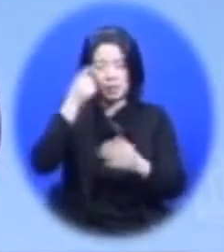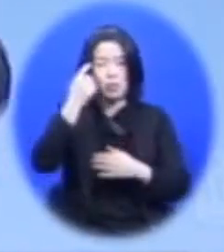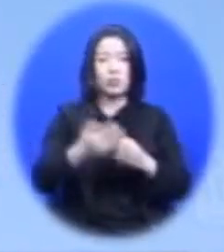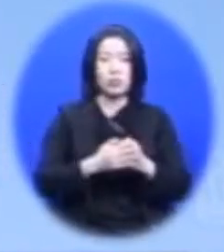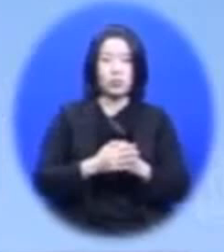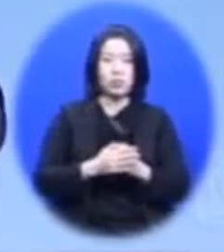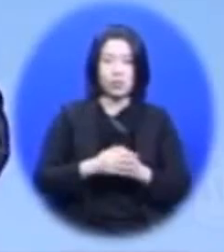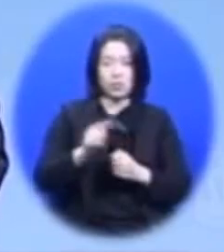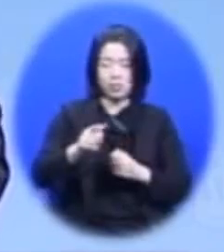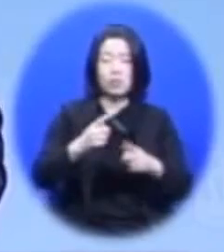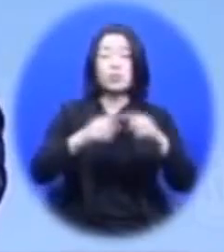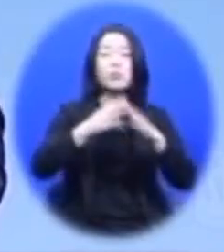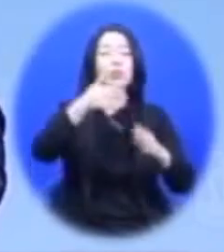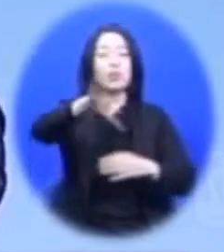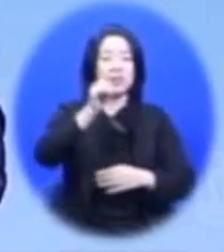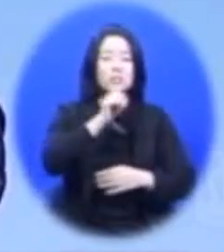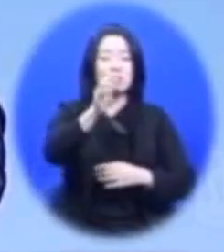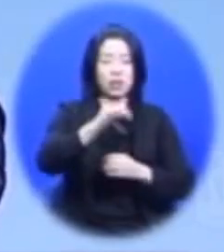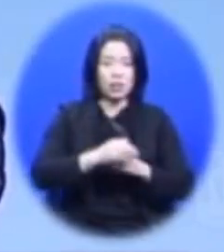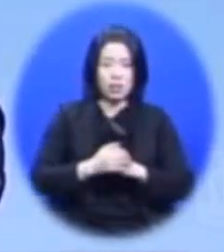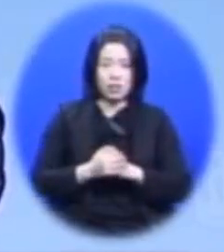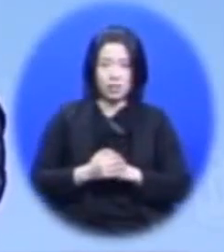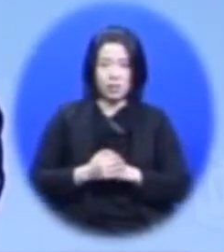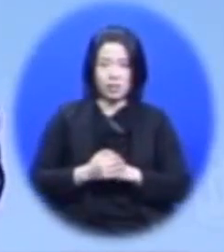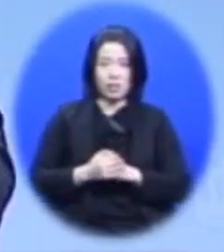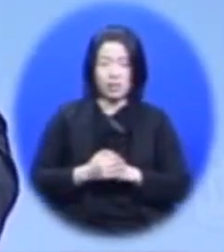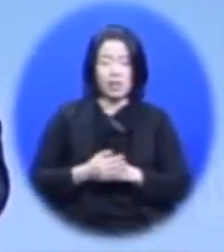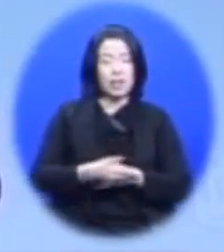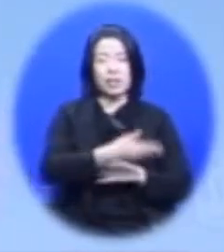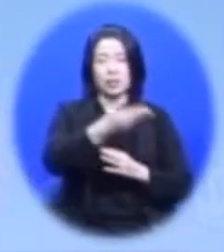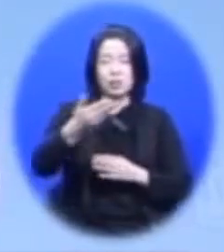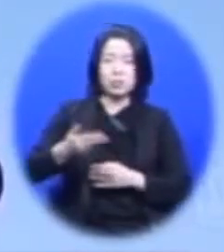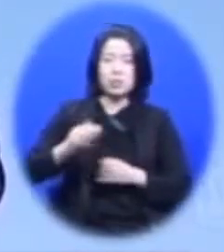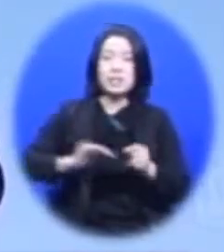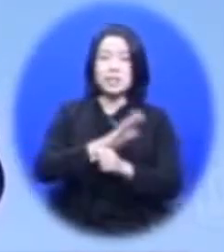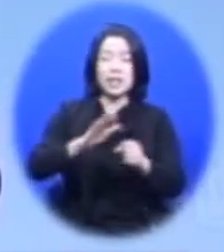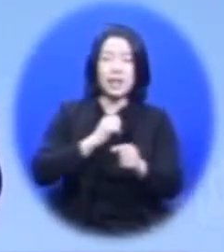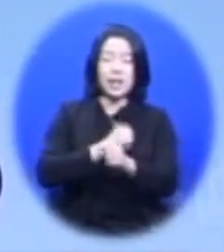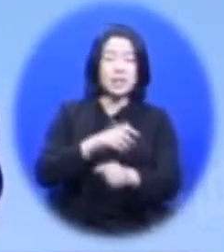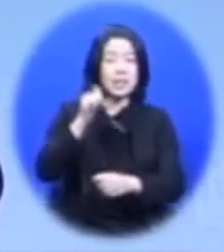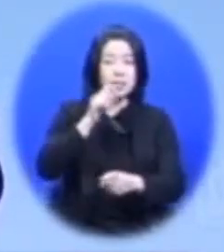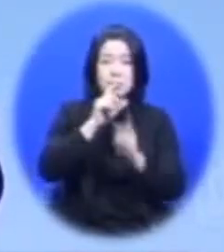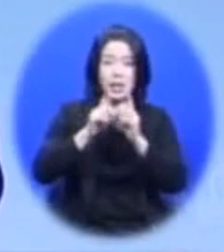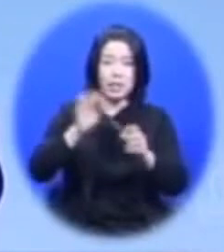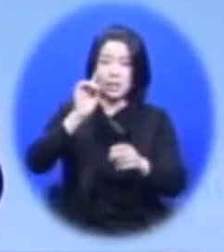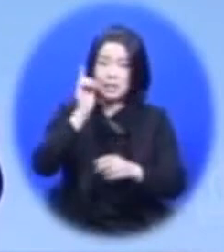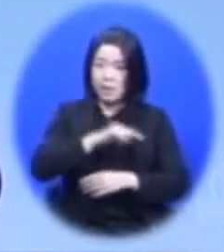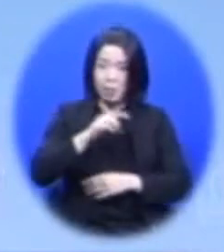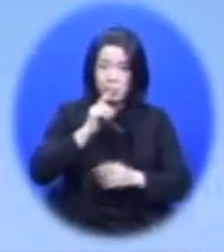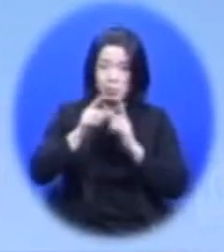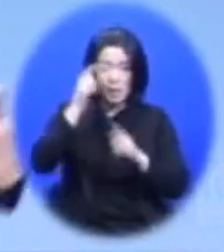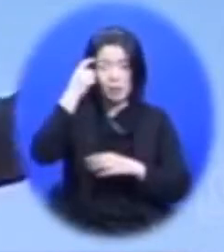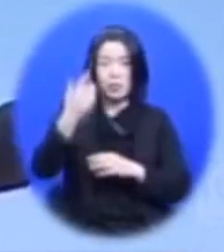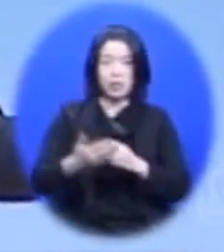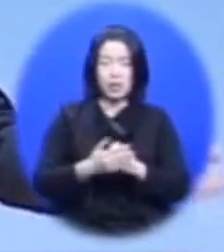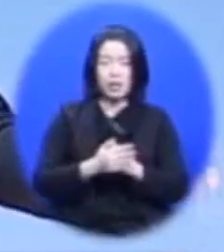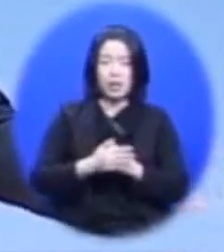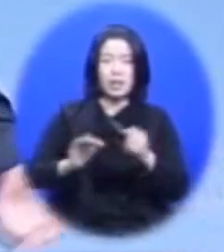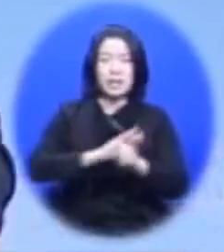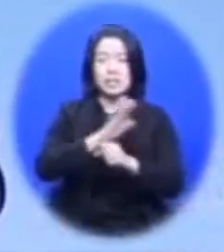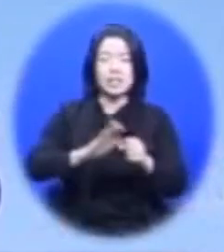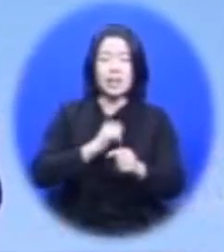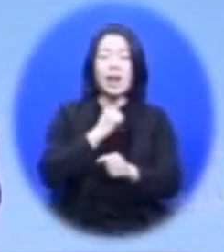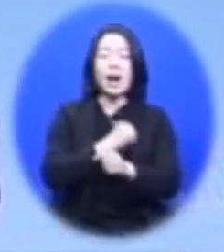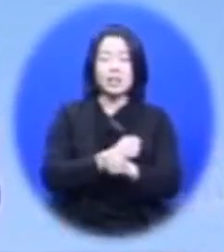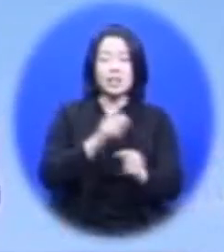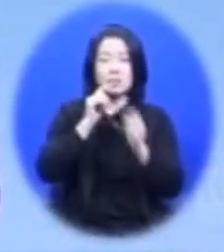그건 교회나 가서 이야기해요. 교회나 가서. 여러분, 사랑하자는 말이 무슨 나쁜 말입니까? 아니, 사랑하자는 말처럼